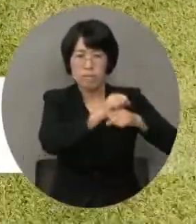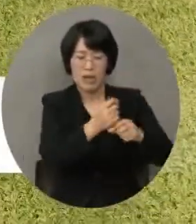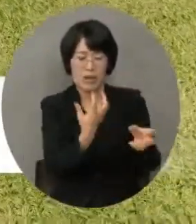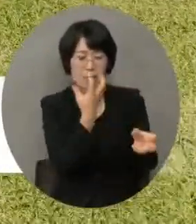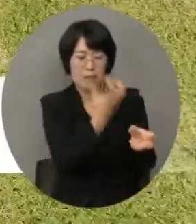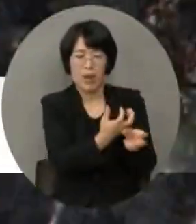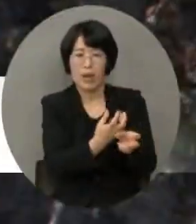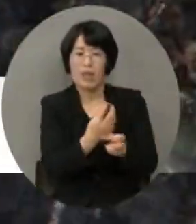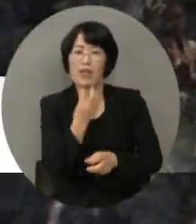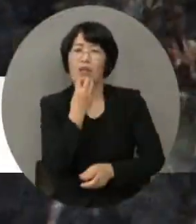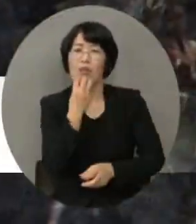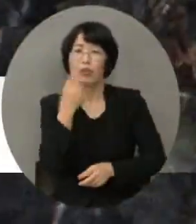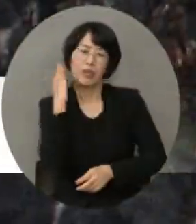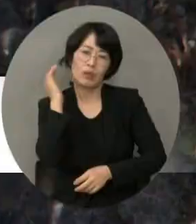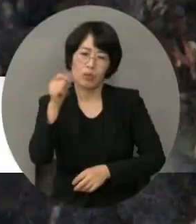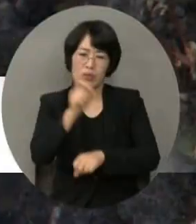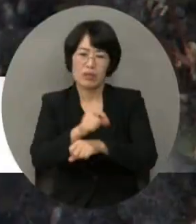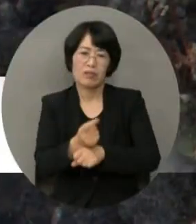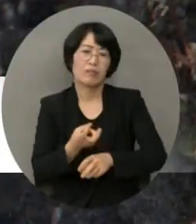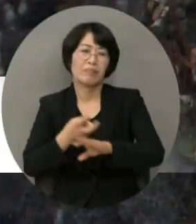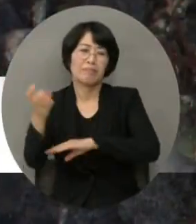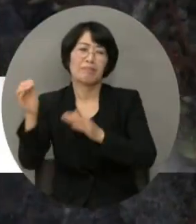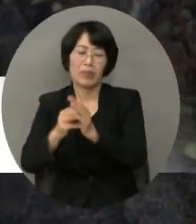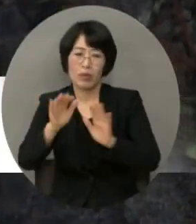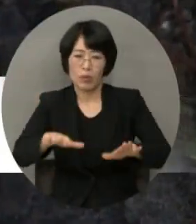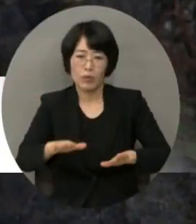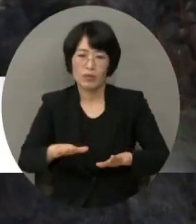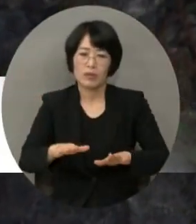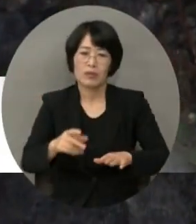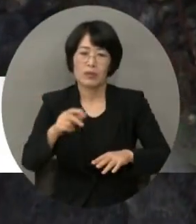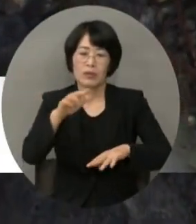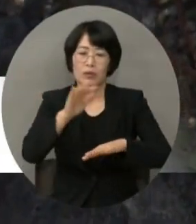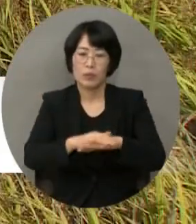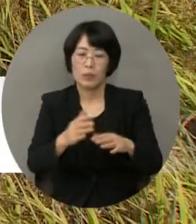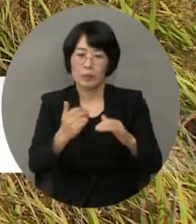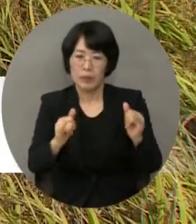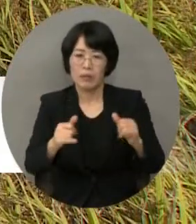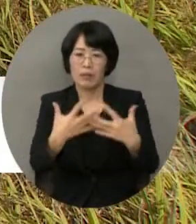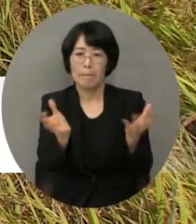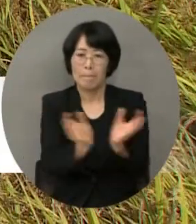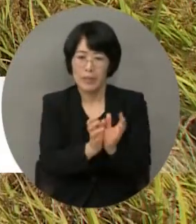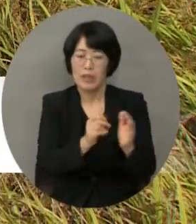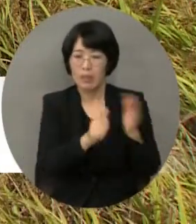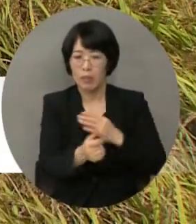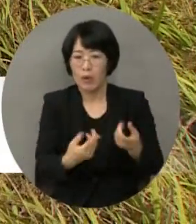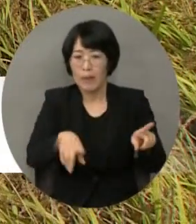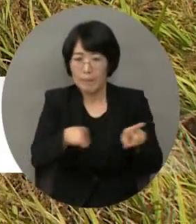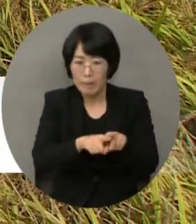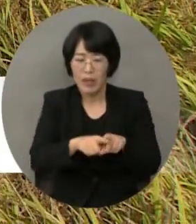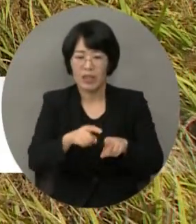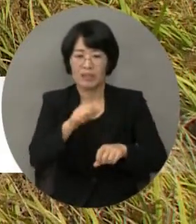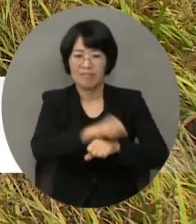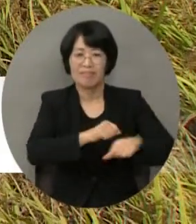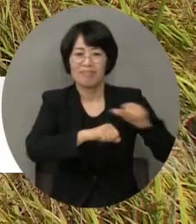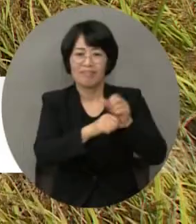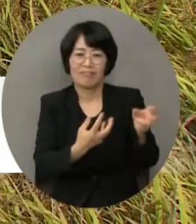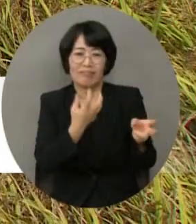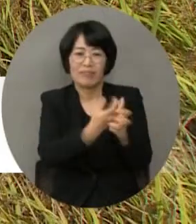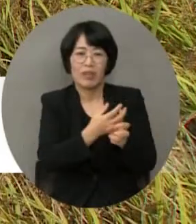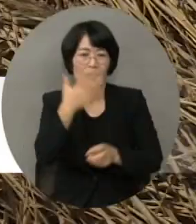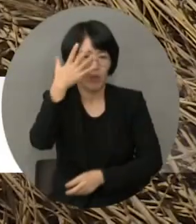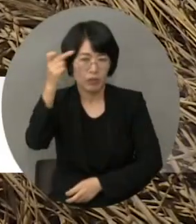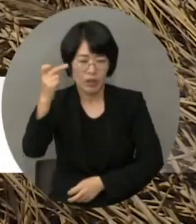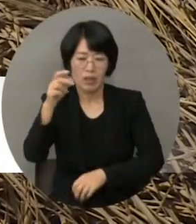상경했습니다 박형대 전남도 의원은 오늘 농민단체 대표들과 함께 벼멸구 피해를 입은 몇단을 싣고 용산